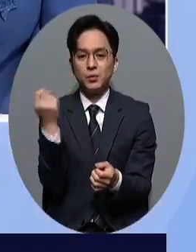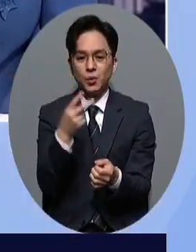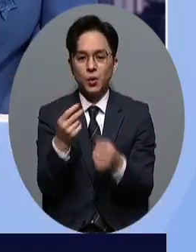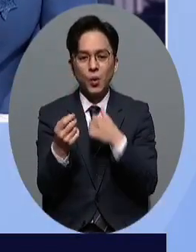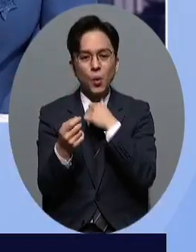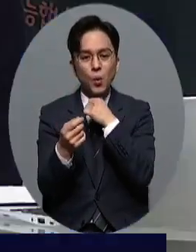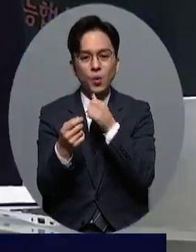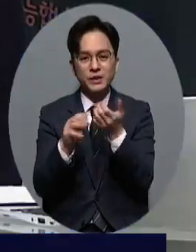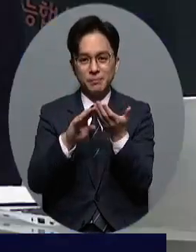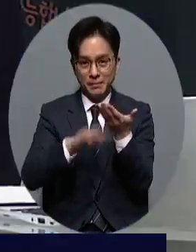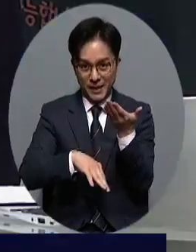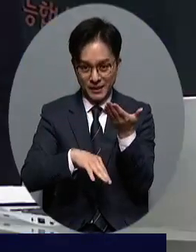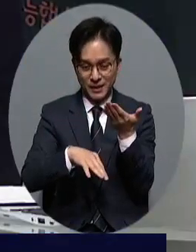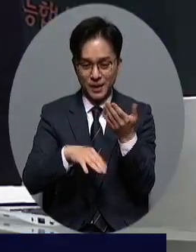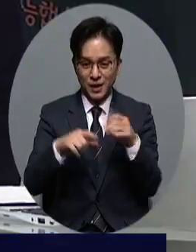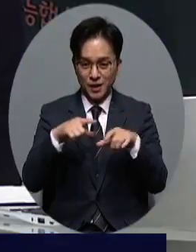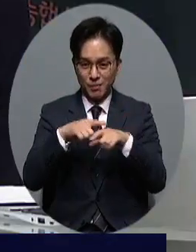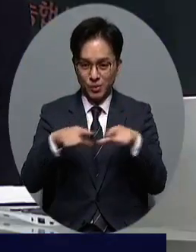올해 독감이